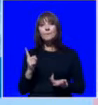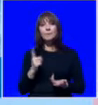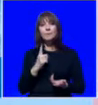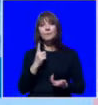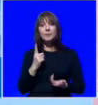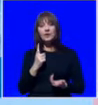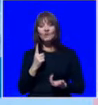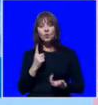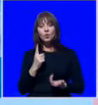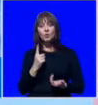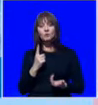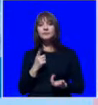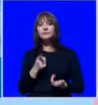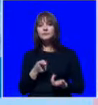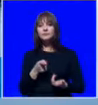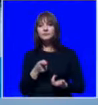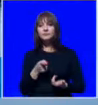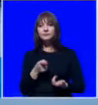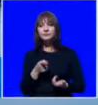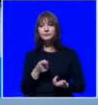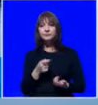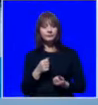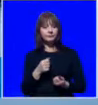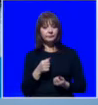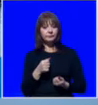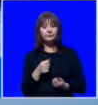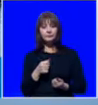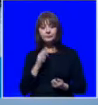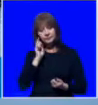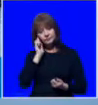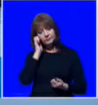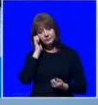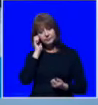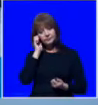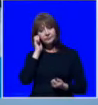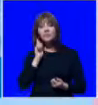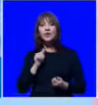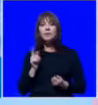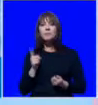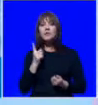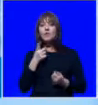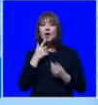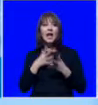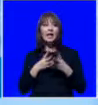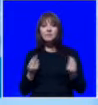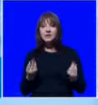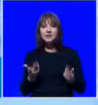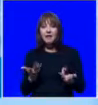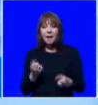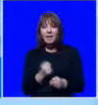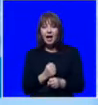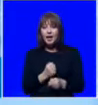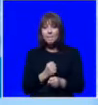преградият пазар на труда. Някой казва, че става въпреки липсата, държавата. Липсата на кадри